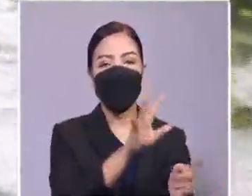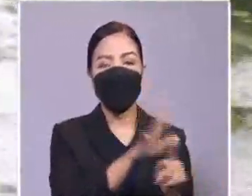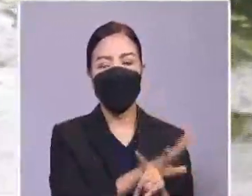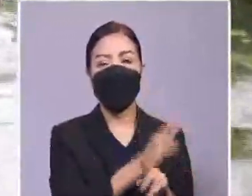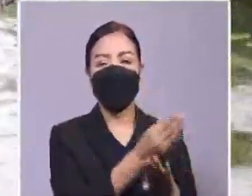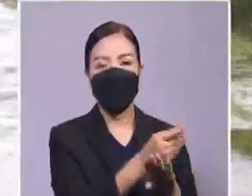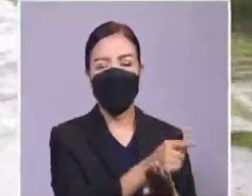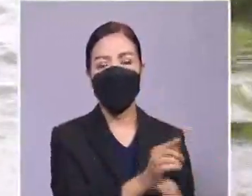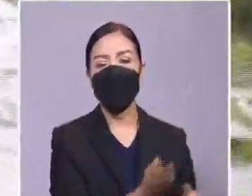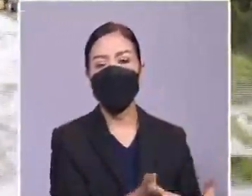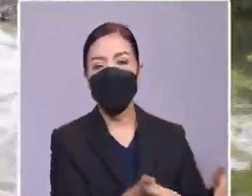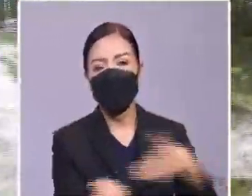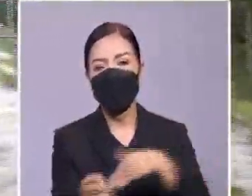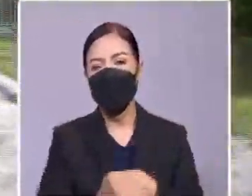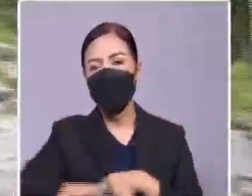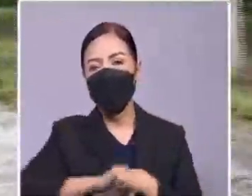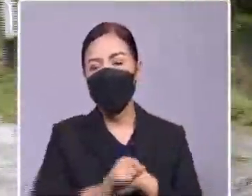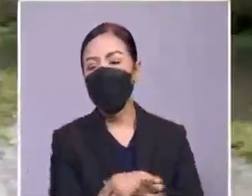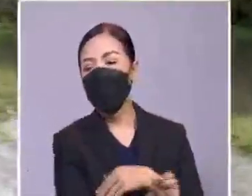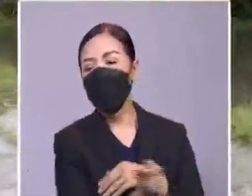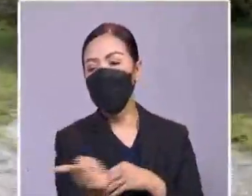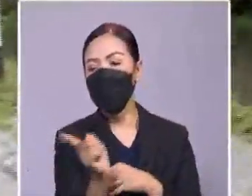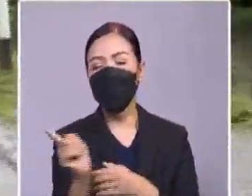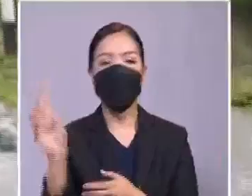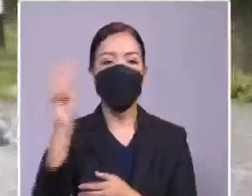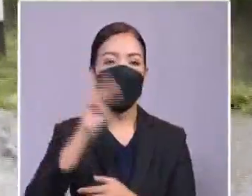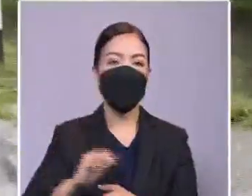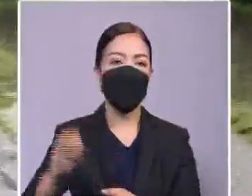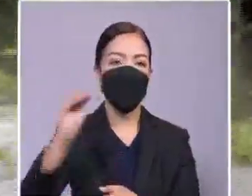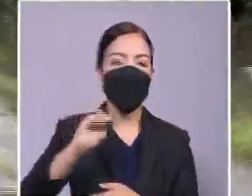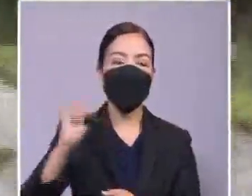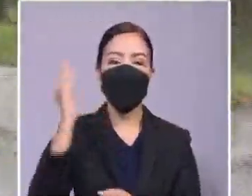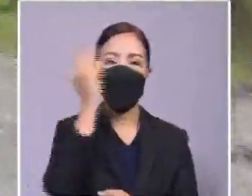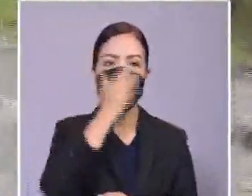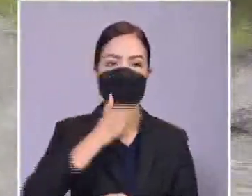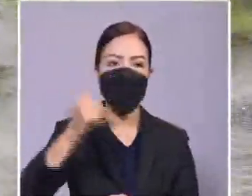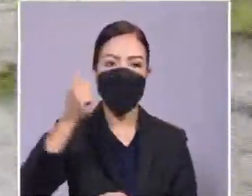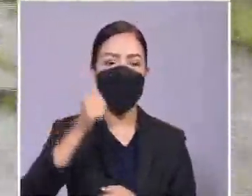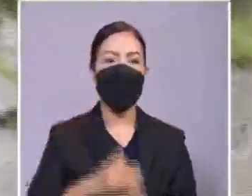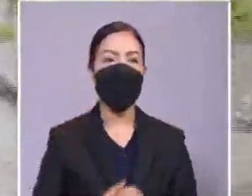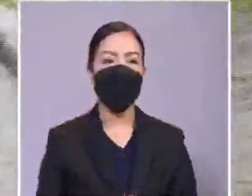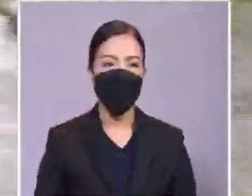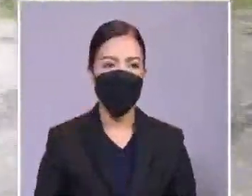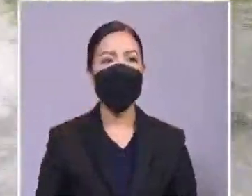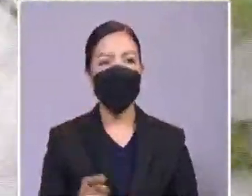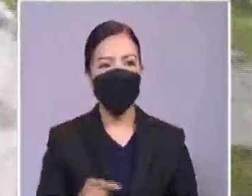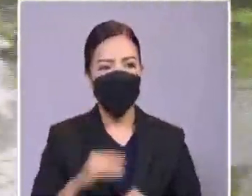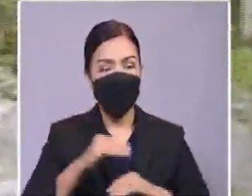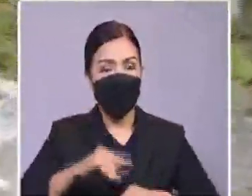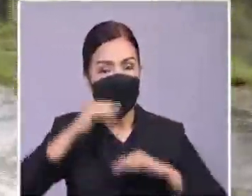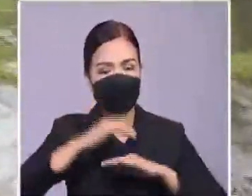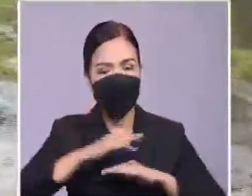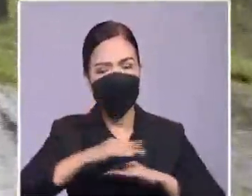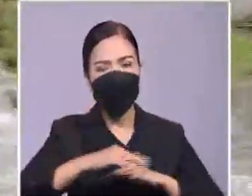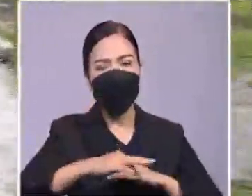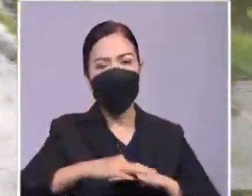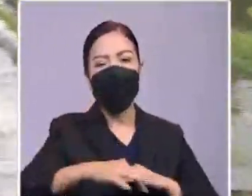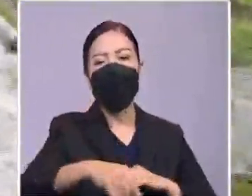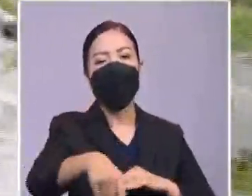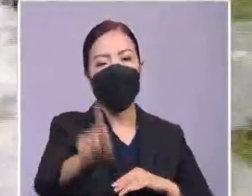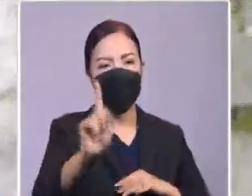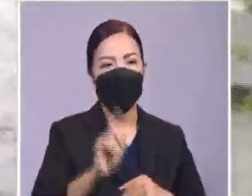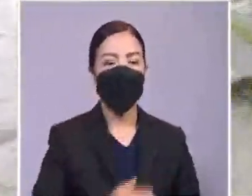ไปเดอะมอลล์งามวงศ์วานนะคะตอนนี้ตรงเนี้ยก็รถติดขัดอย่างมากเนื่องจากมีน้ำท่วมขังระดับประมาณนี้อยู่ค่ะยาวไปเลยนะคะ